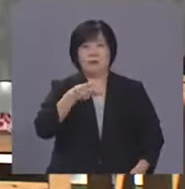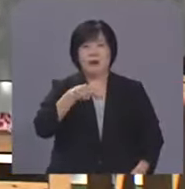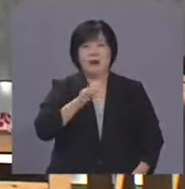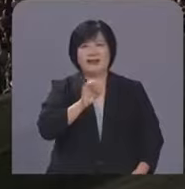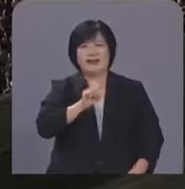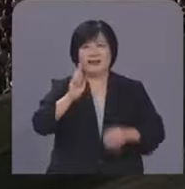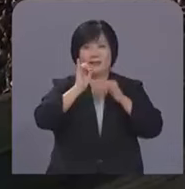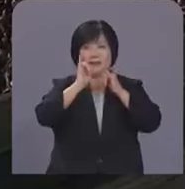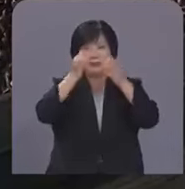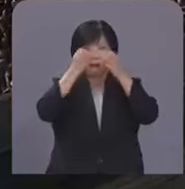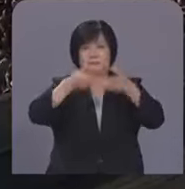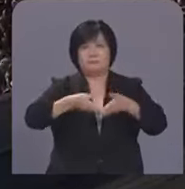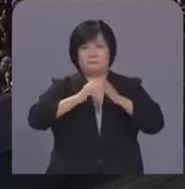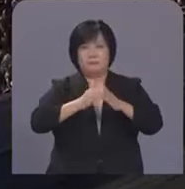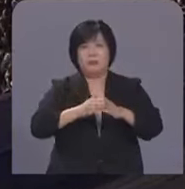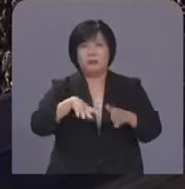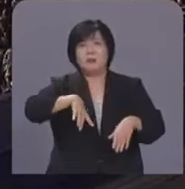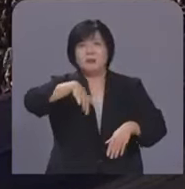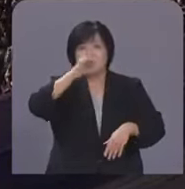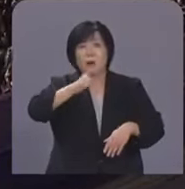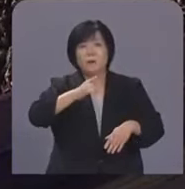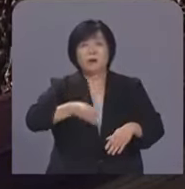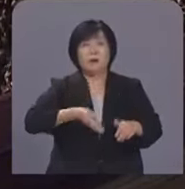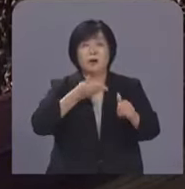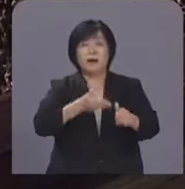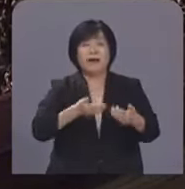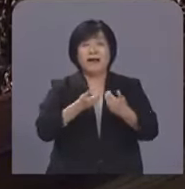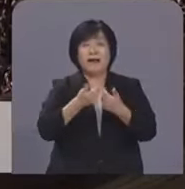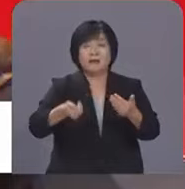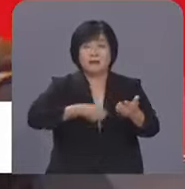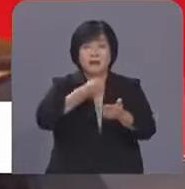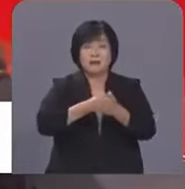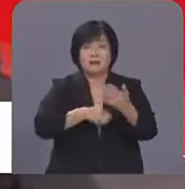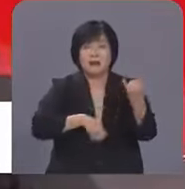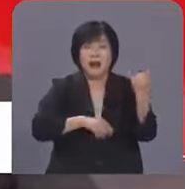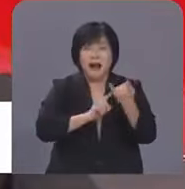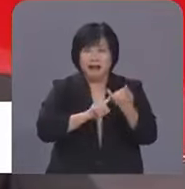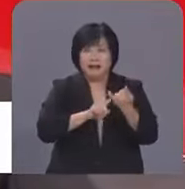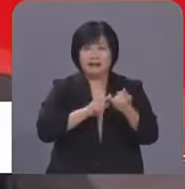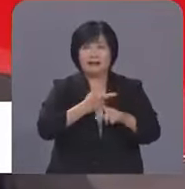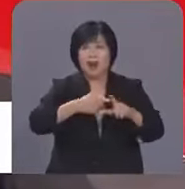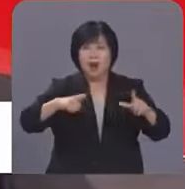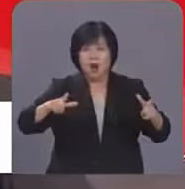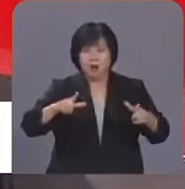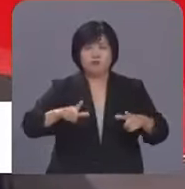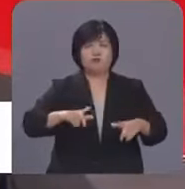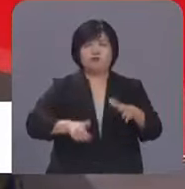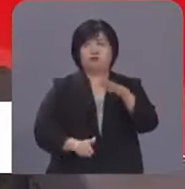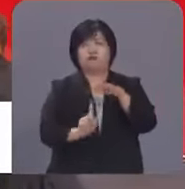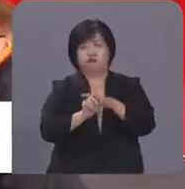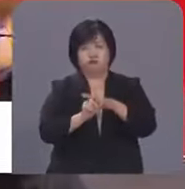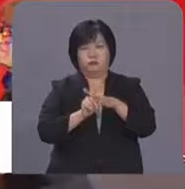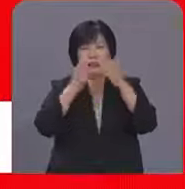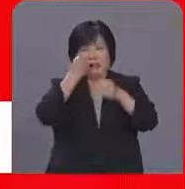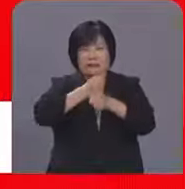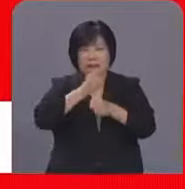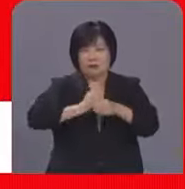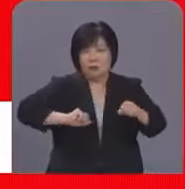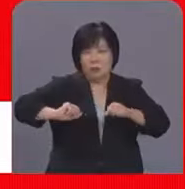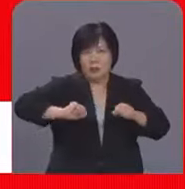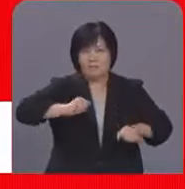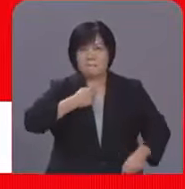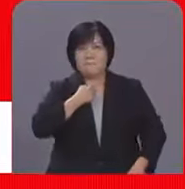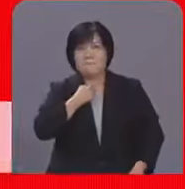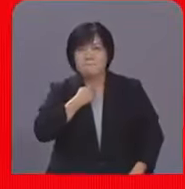신설됐습니다. 첫 수상자는 영화 헤어질 결심과 아가씨 등 여러 작품에서 독보적인 창작 활동을 이어온